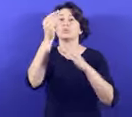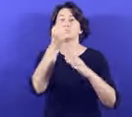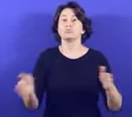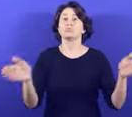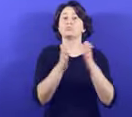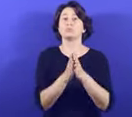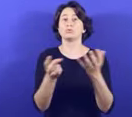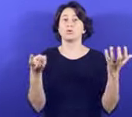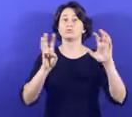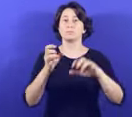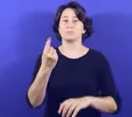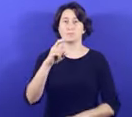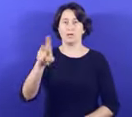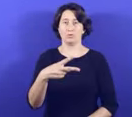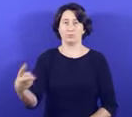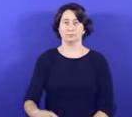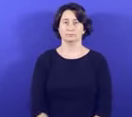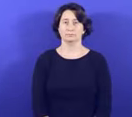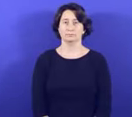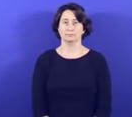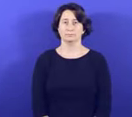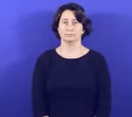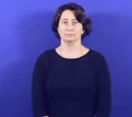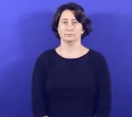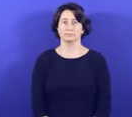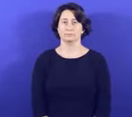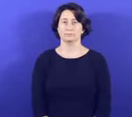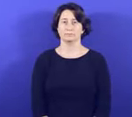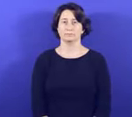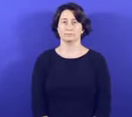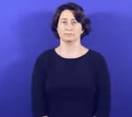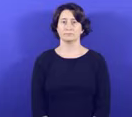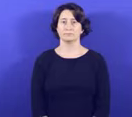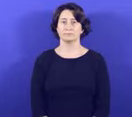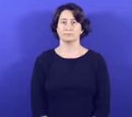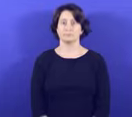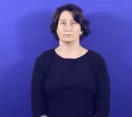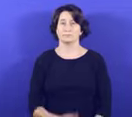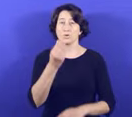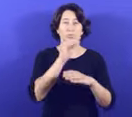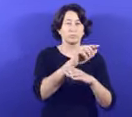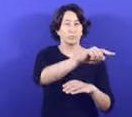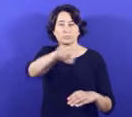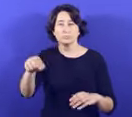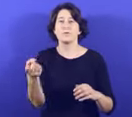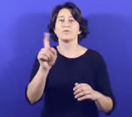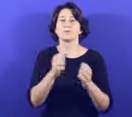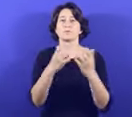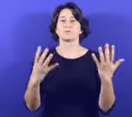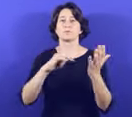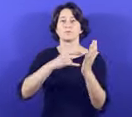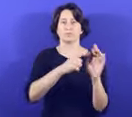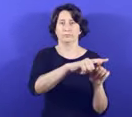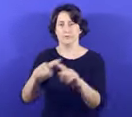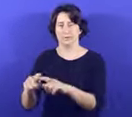egin du jasotzen ditugun bidaiarien kopuruak. Ostatu gaben arloan ere horiek gore egin dute, guztira 125.000 erregistratu